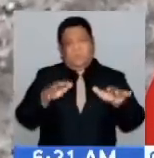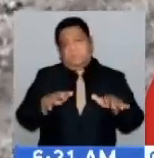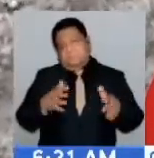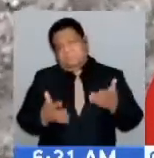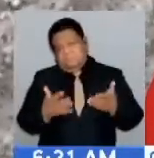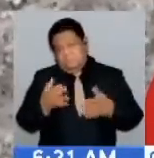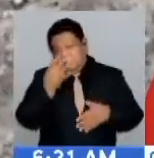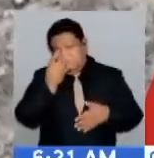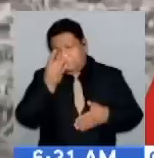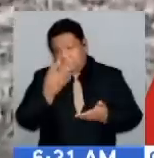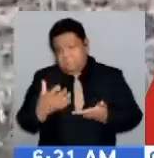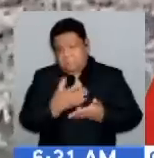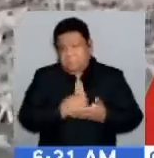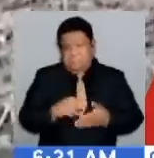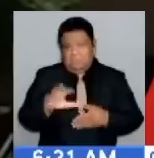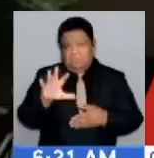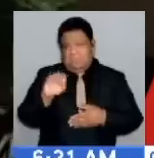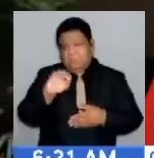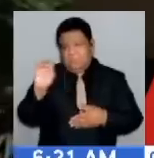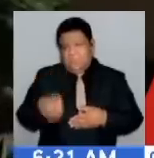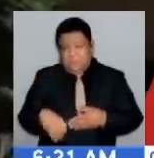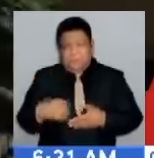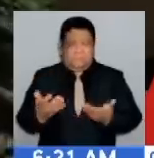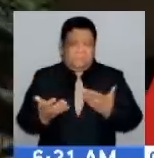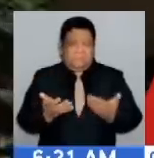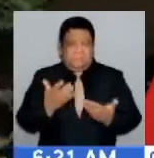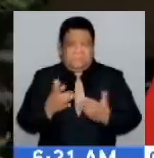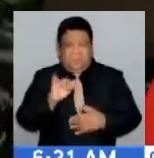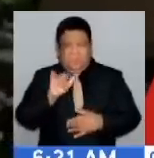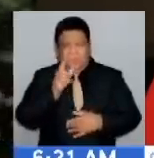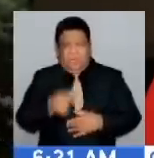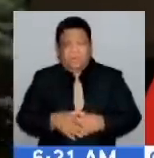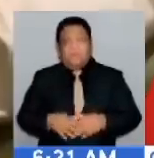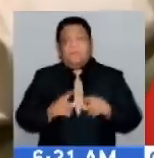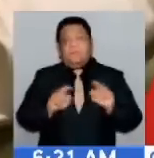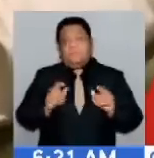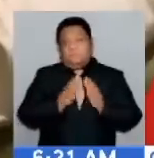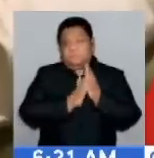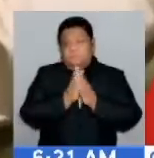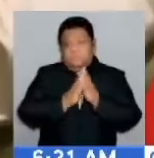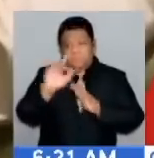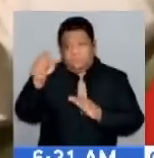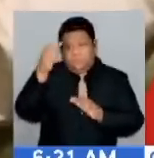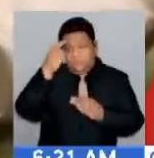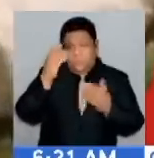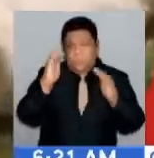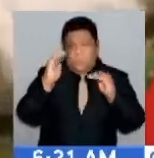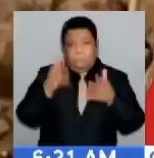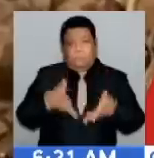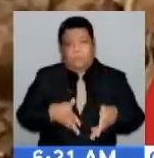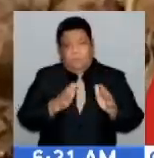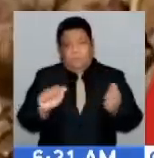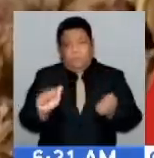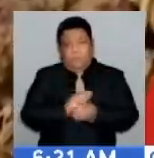ng 50% ng kanilang tanim. Panawagan ang mga magsasaka sa pamahalaan na sana'y hayaan munang maubos sa mga lokal na